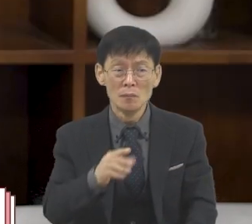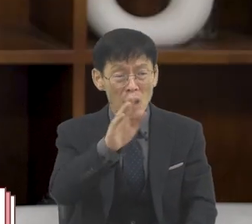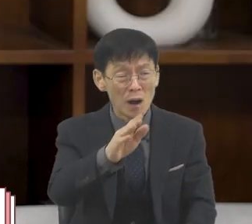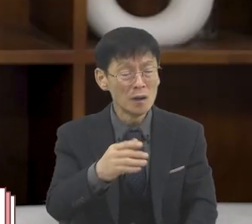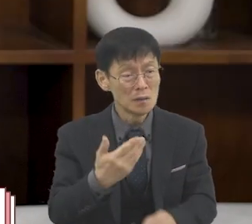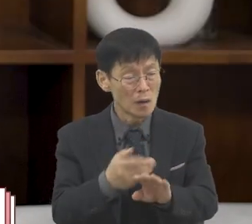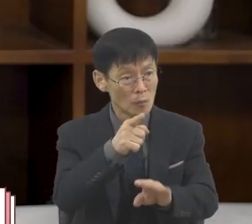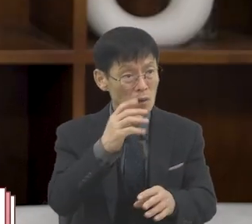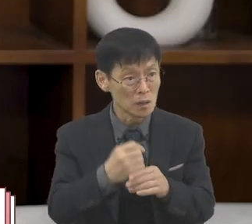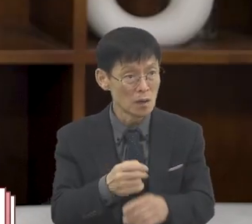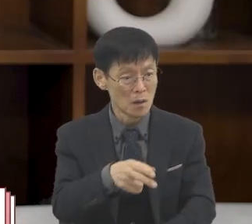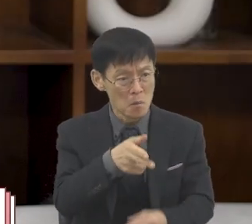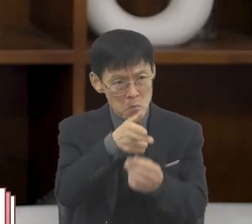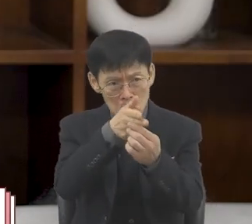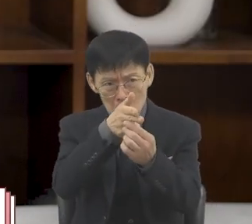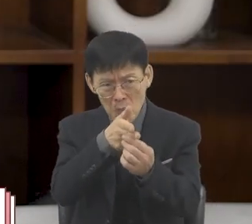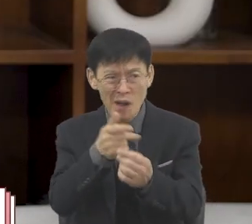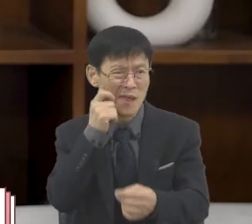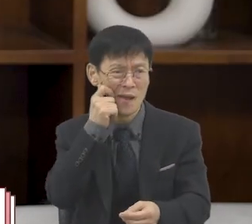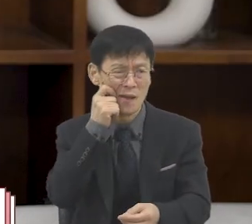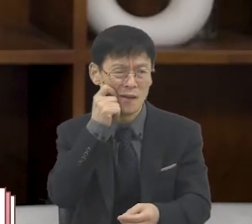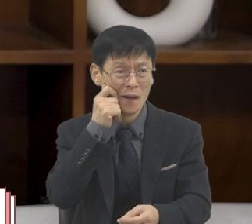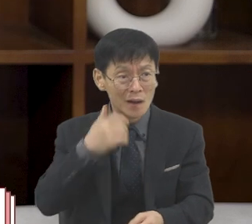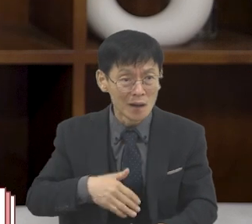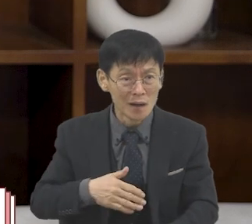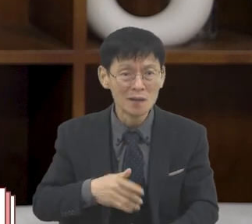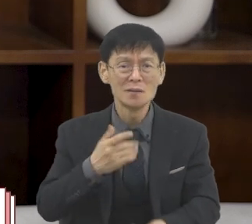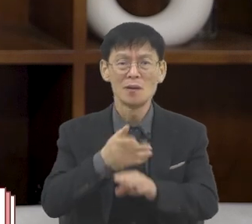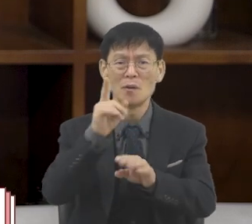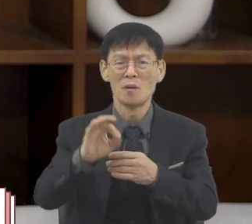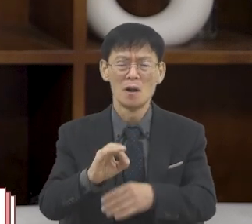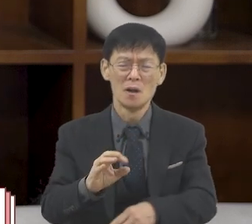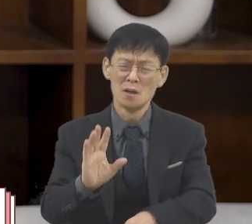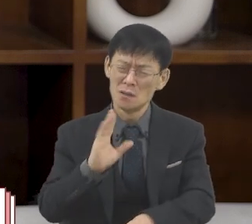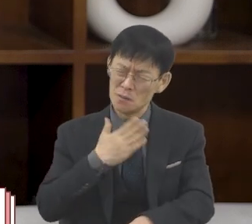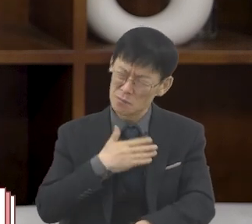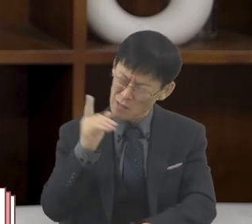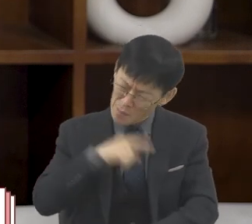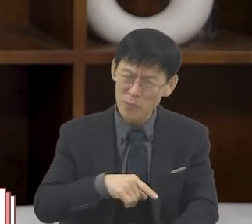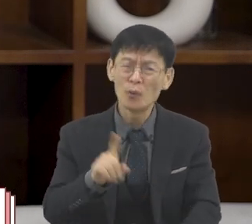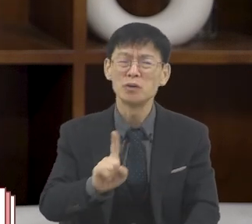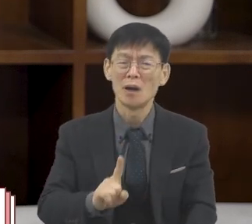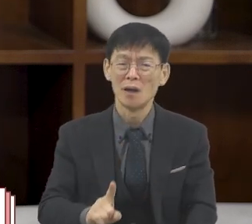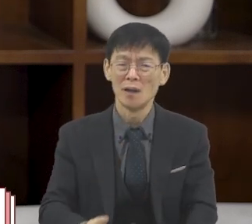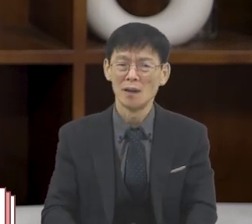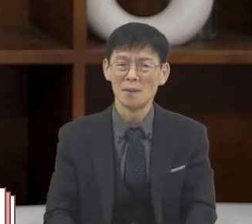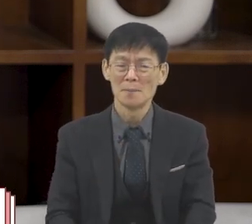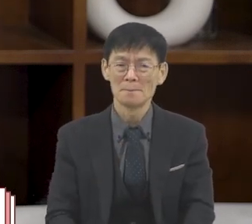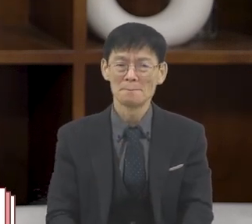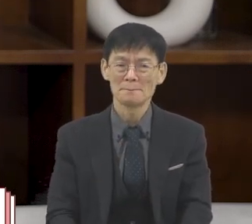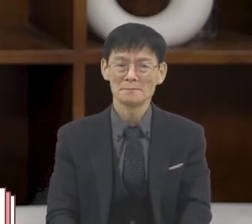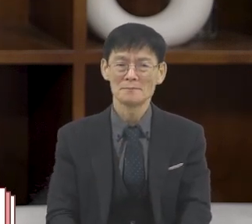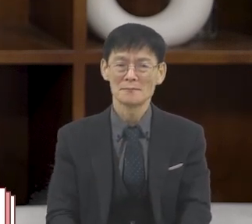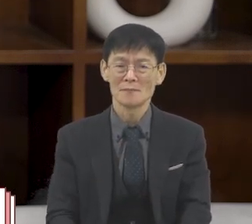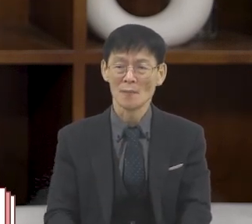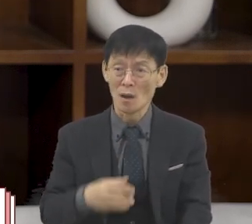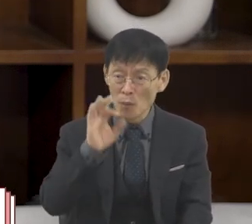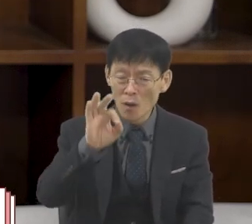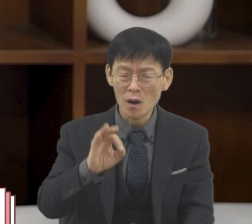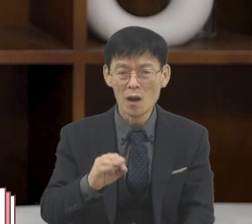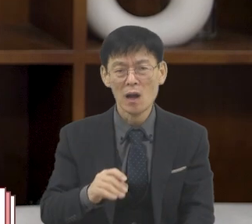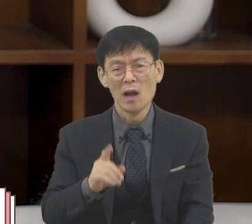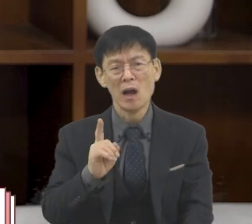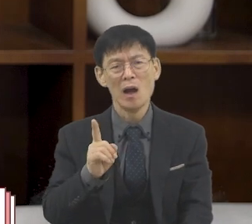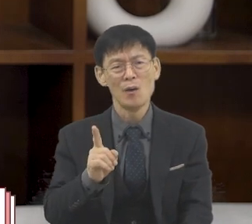팀장님, 다른 직원을 그렇게 쳐다보면 안 되죠. 다른 직원이 굉장히 불쾌하게 생각할 수도 있습니다. 보고 있는